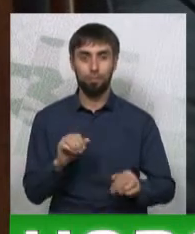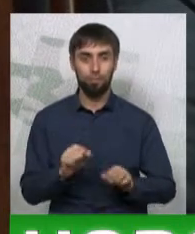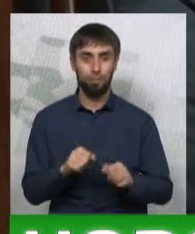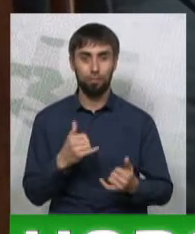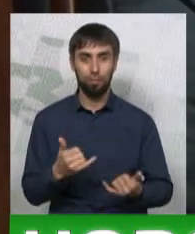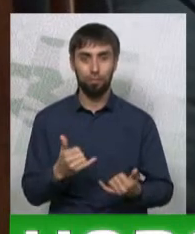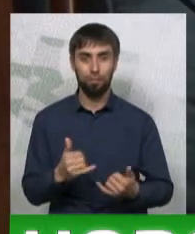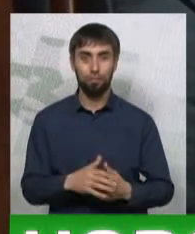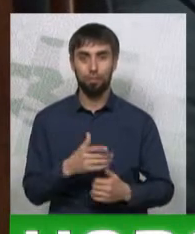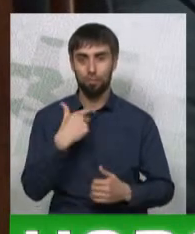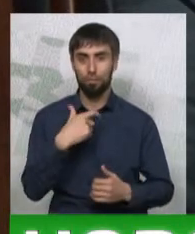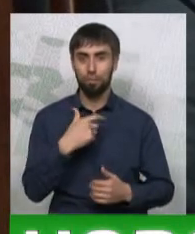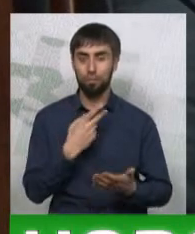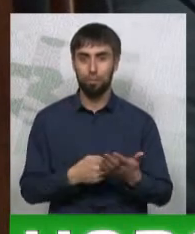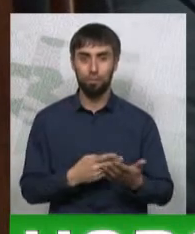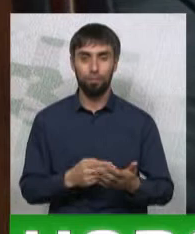сейчас себя